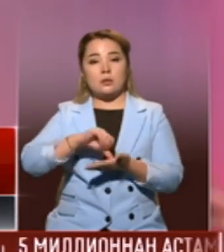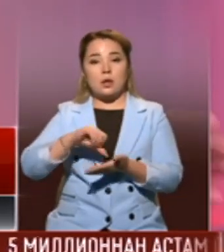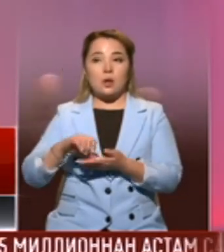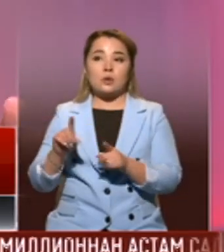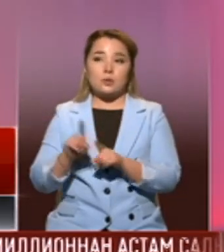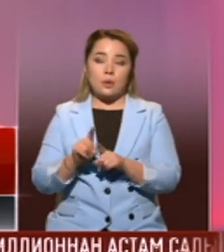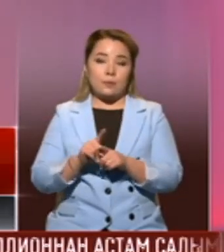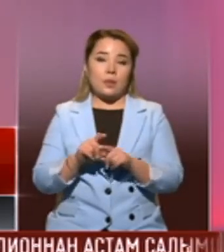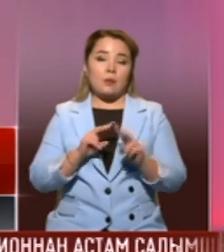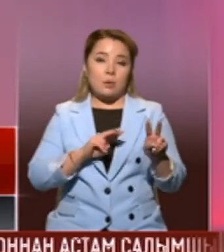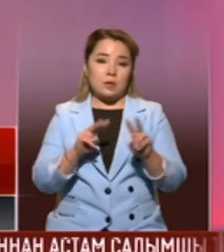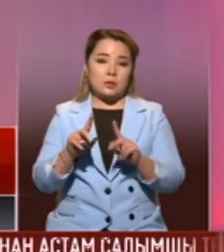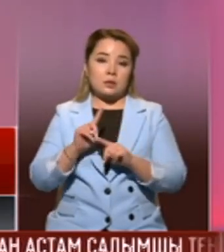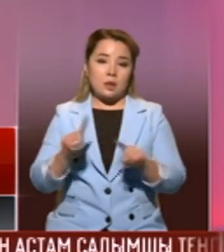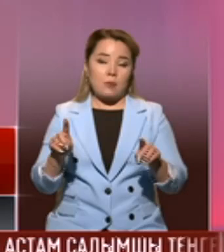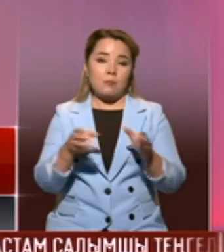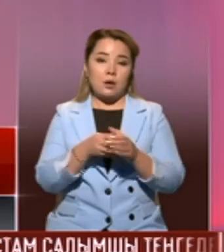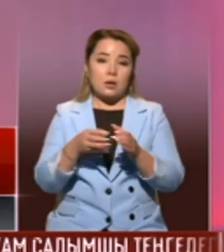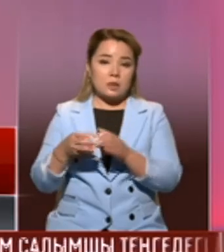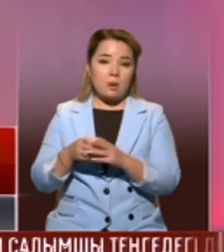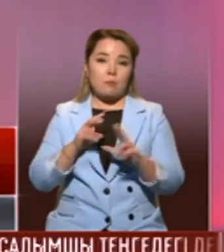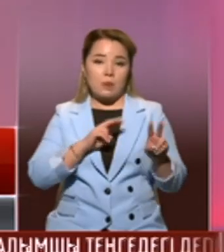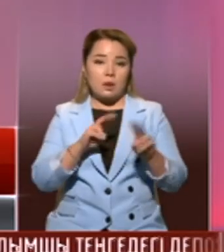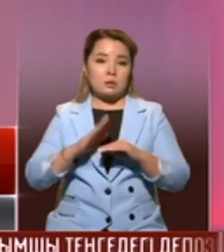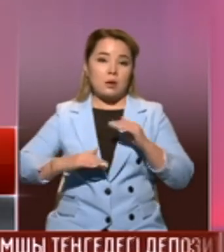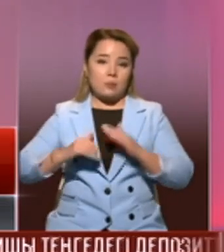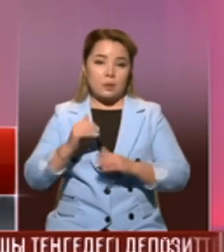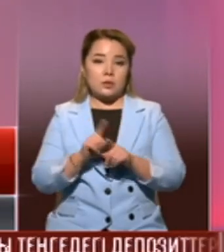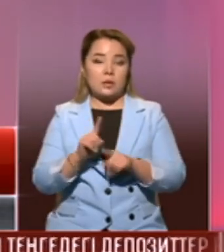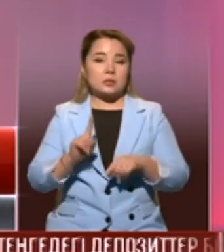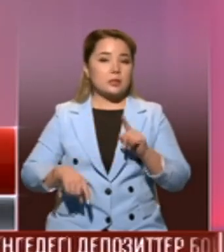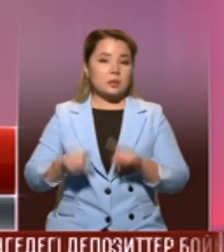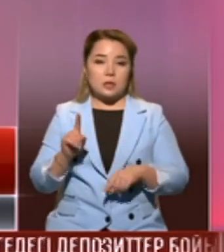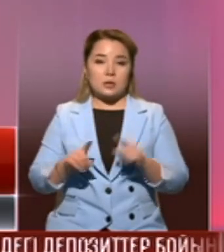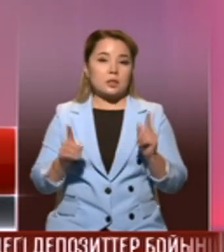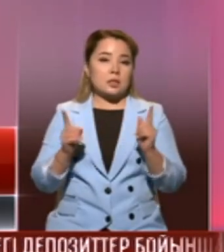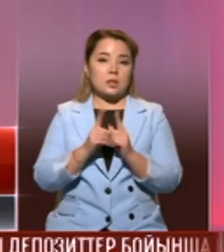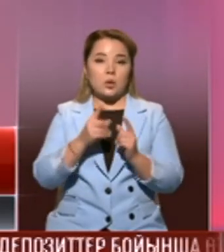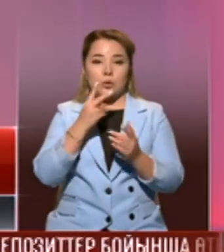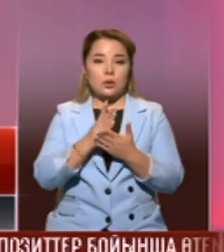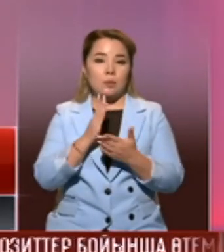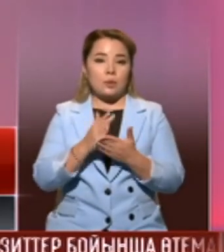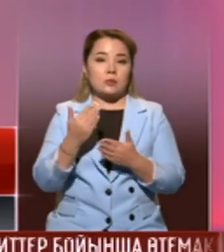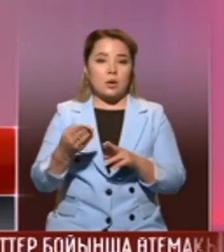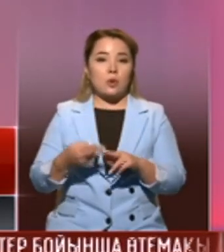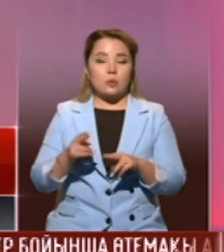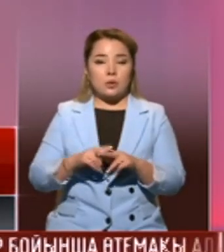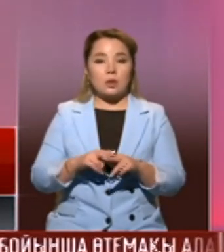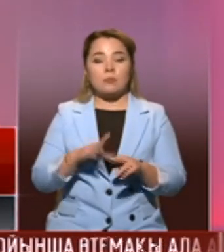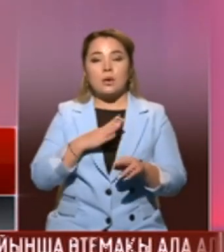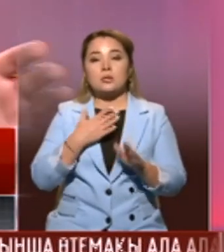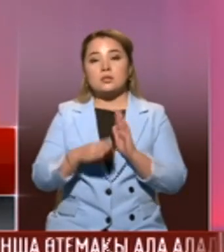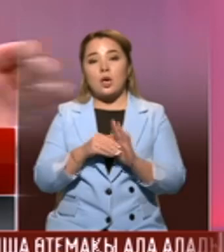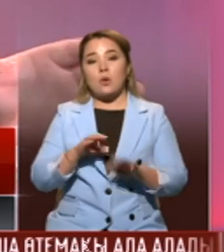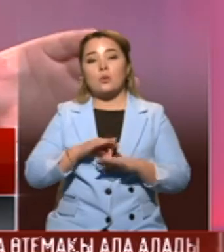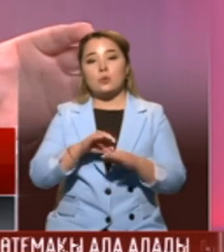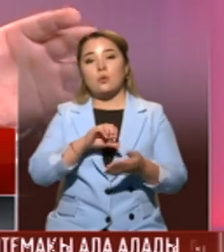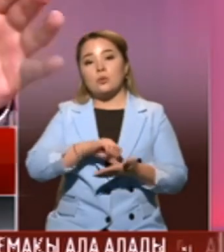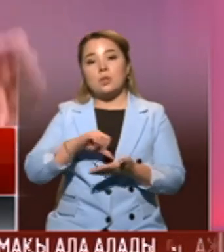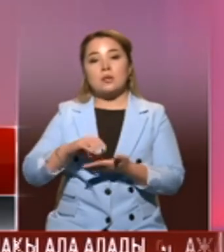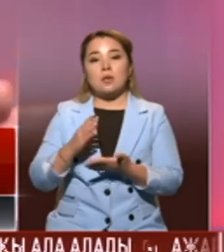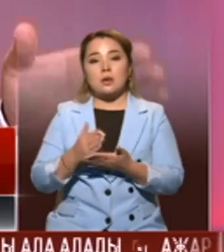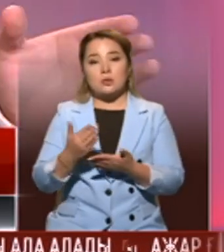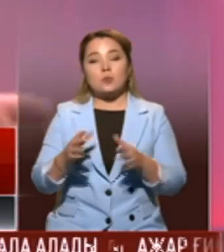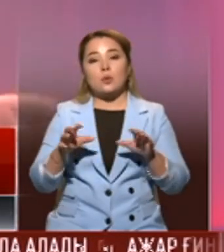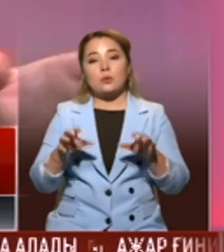ерекшелеп айтайықшы, өйткені партиялық бақылаушылармен практикада сирек, өте сирек кездеседі. Жаңағындай сайлау